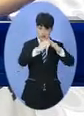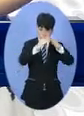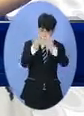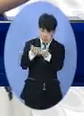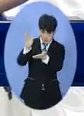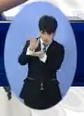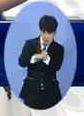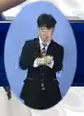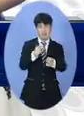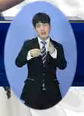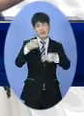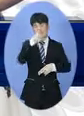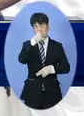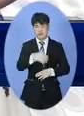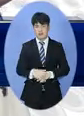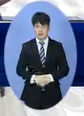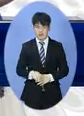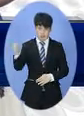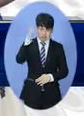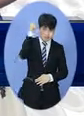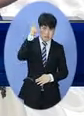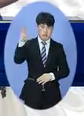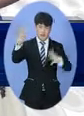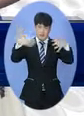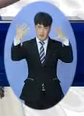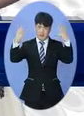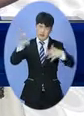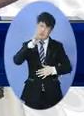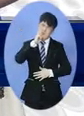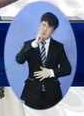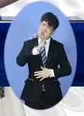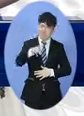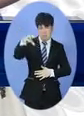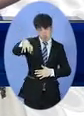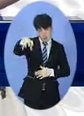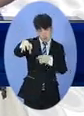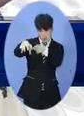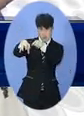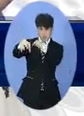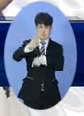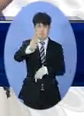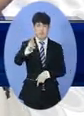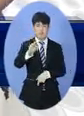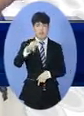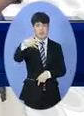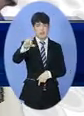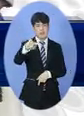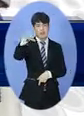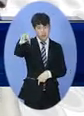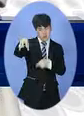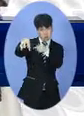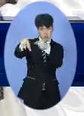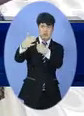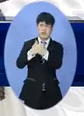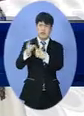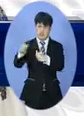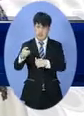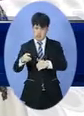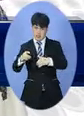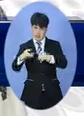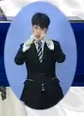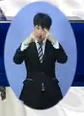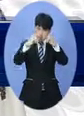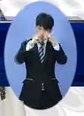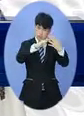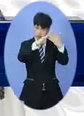복구 활동을 실시했습니다. 관성리는 갑작스런 강풍 피해가 가장 많이 발생된 지역인데요.